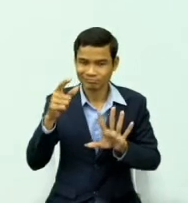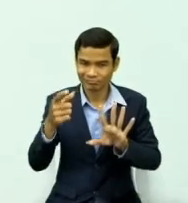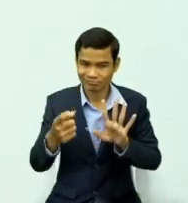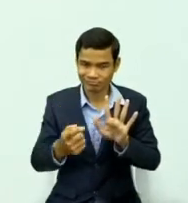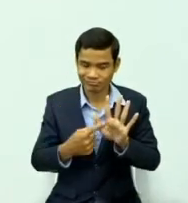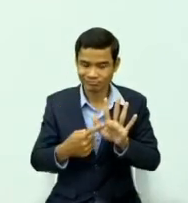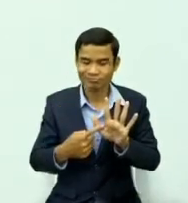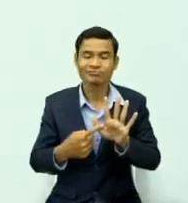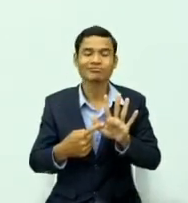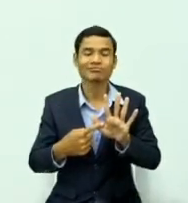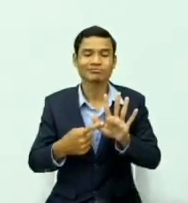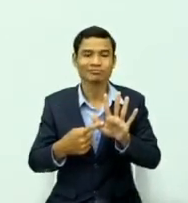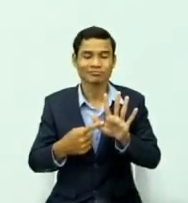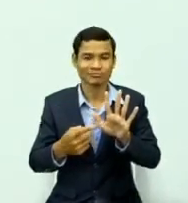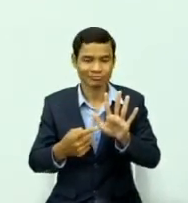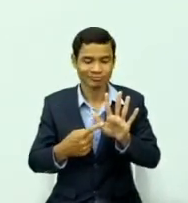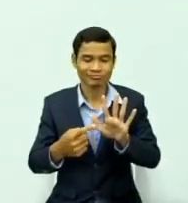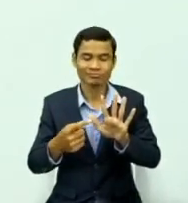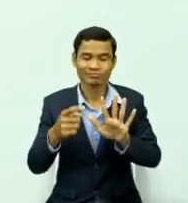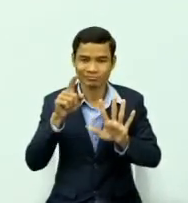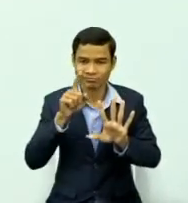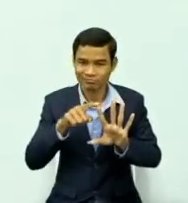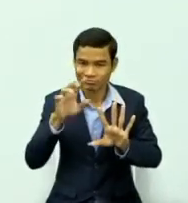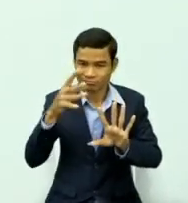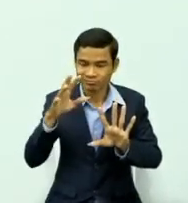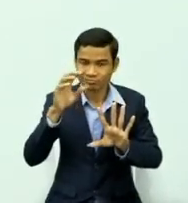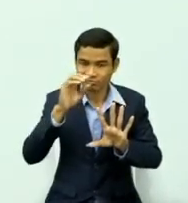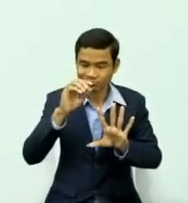sẽ cái toán từ chị bóc bọc trường